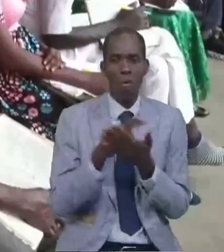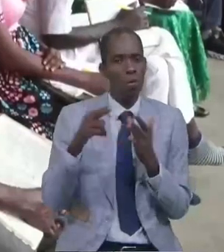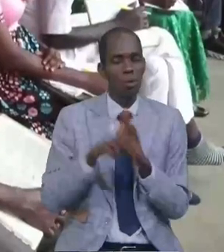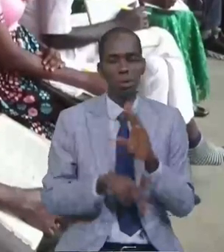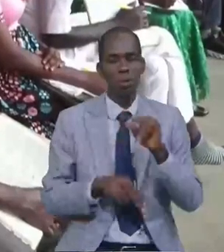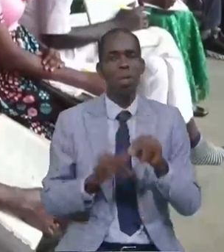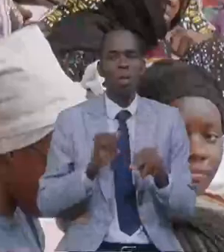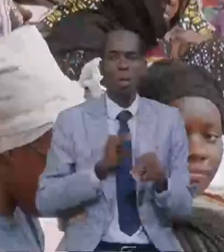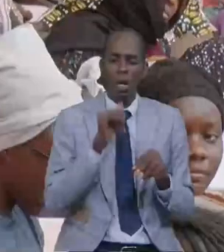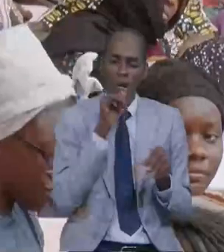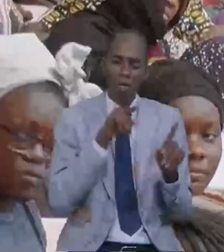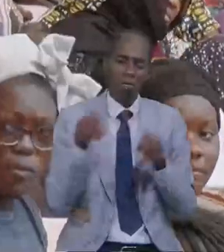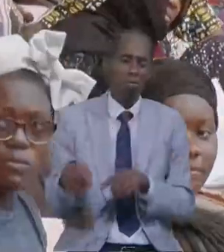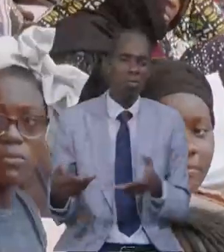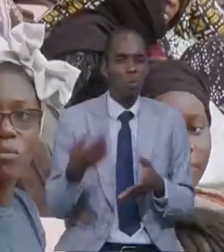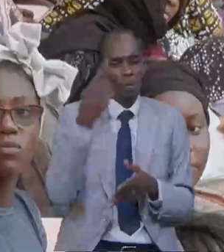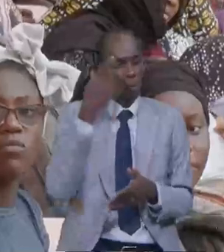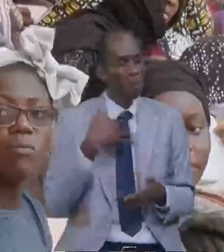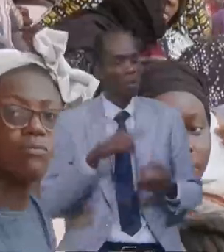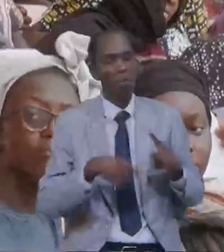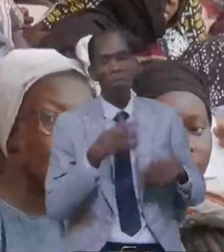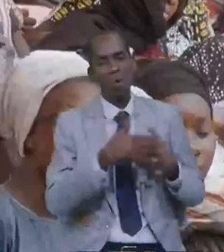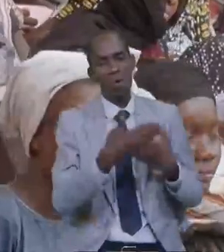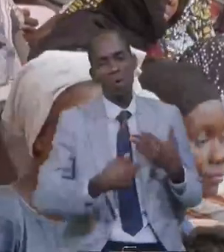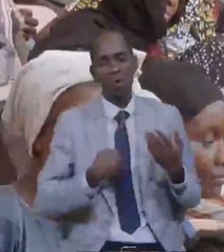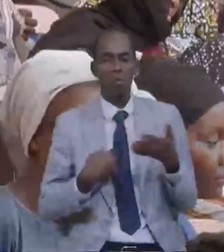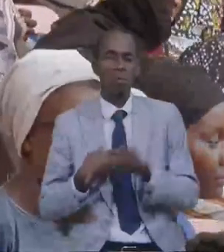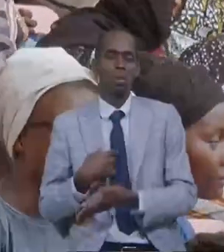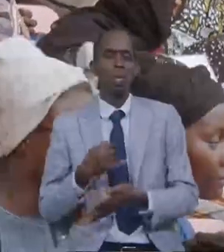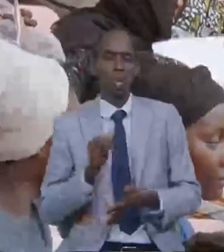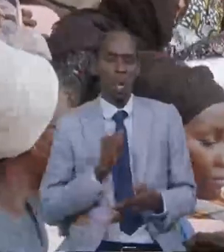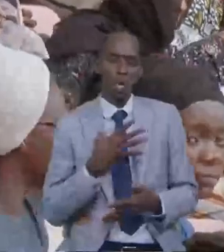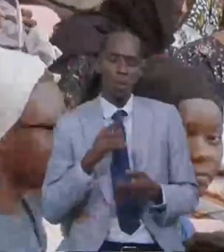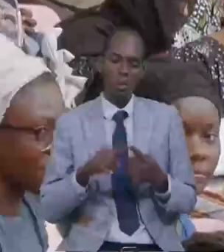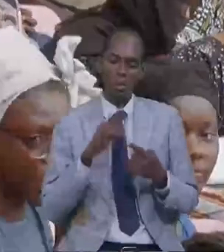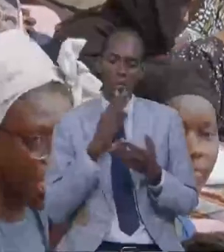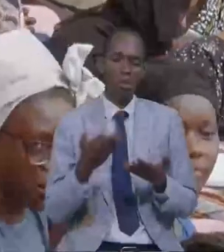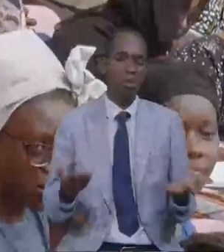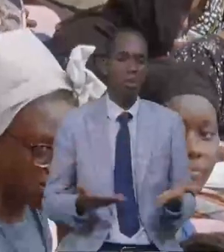Ton cœur, ta pensée, ta personnalité ne sont pas ici.